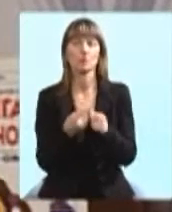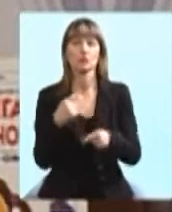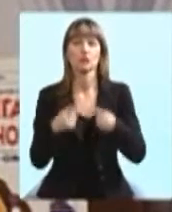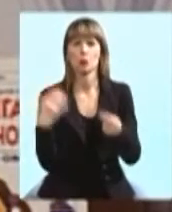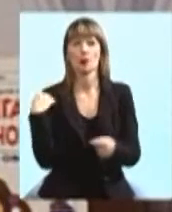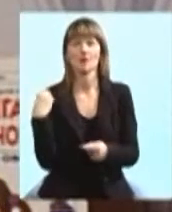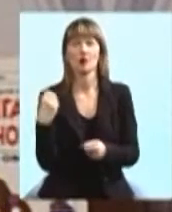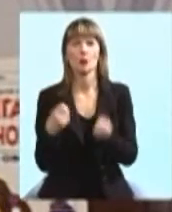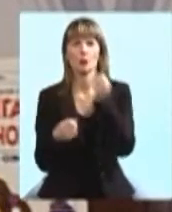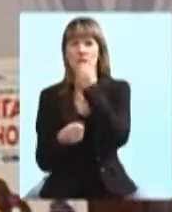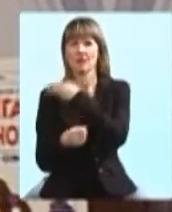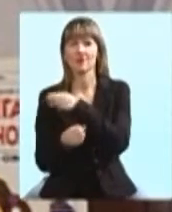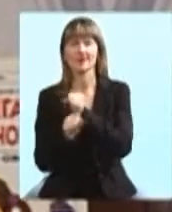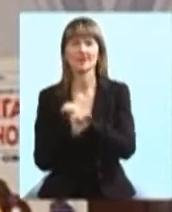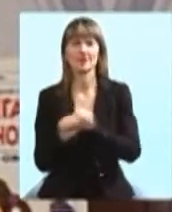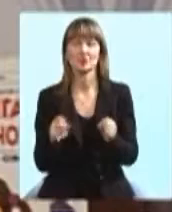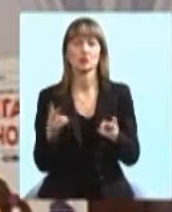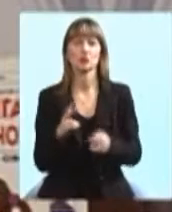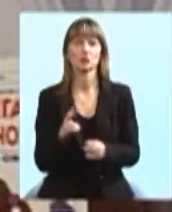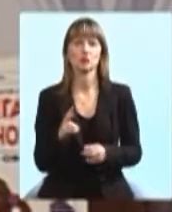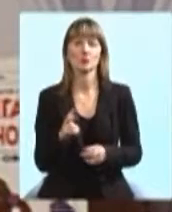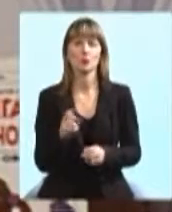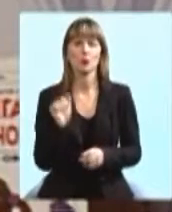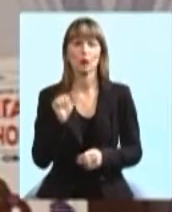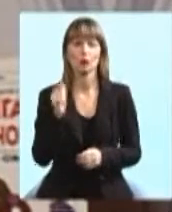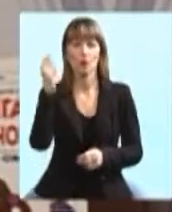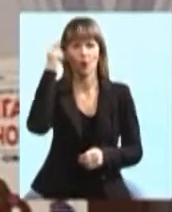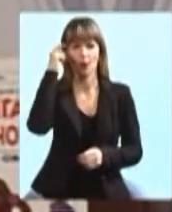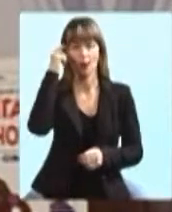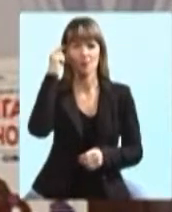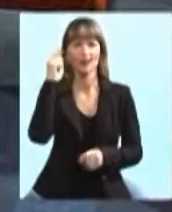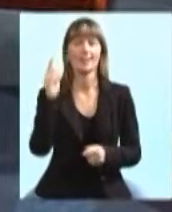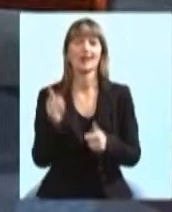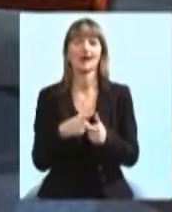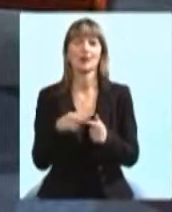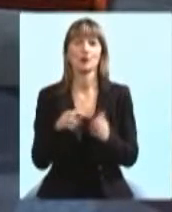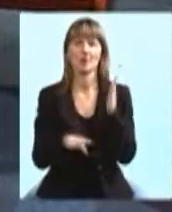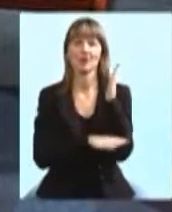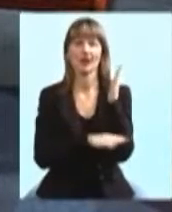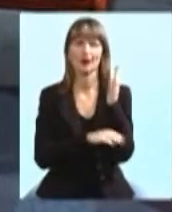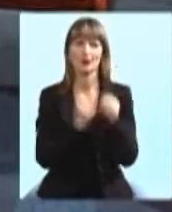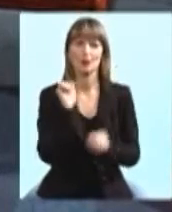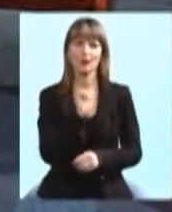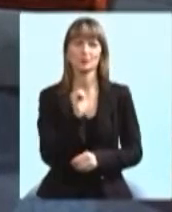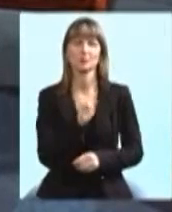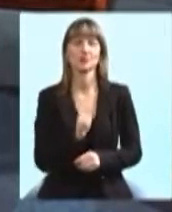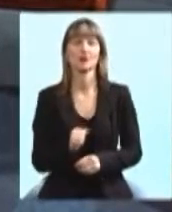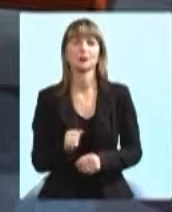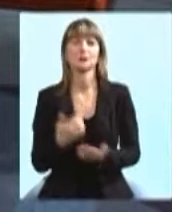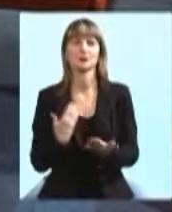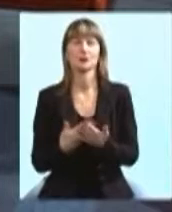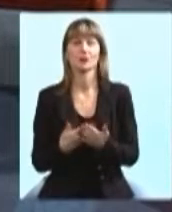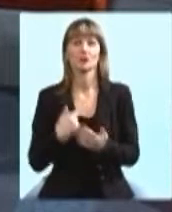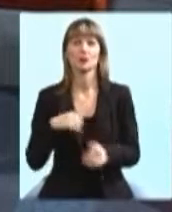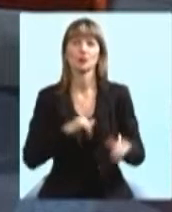правое плечо. Также надо или постучать по своей голове, або по дереву или постукати. По дереву, да. Так, дійсно, якщо, наприклад, ми